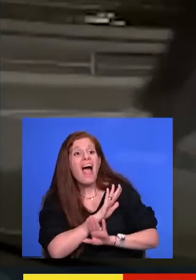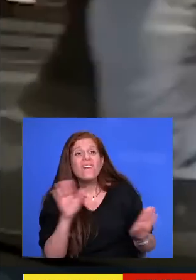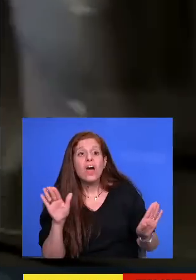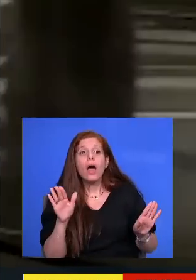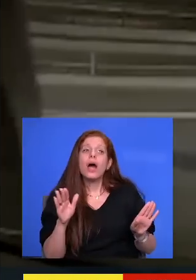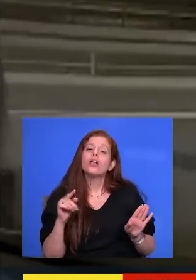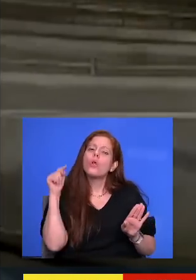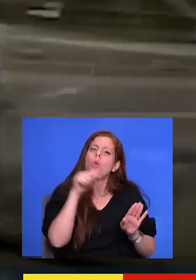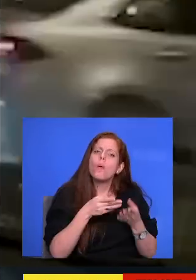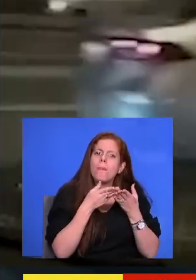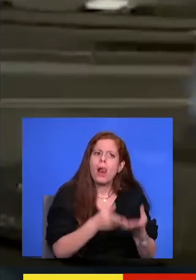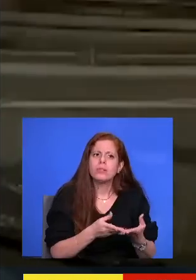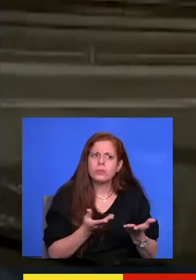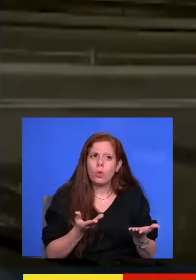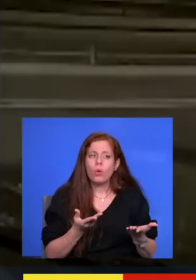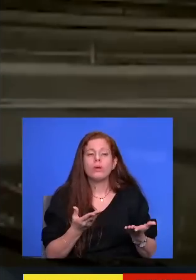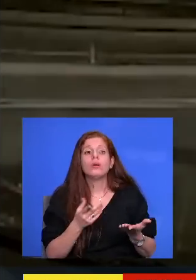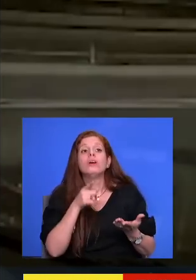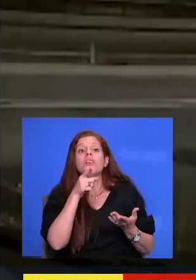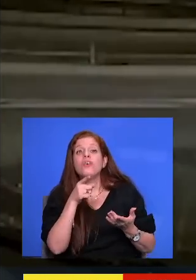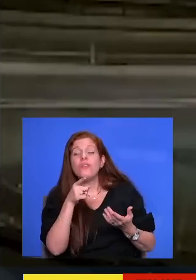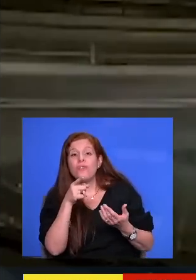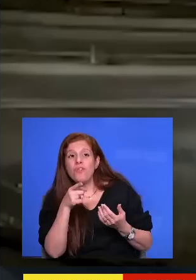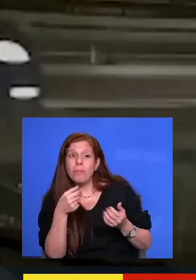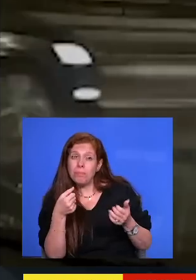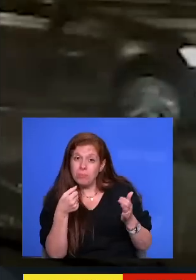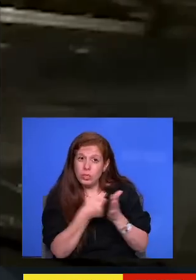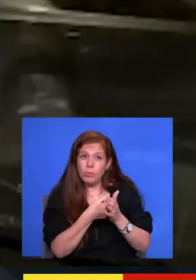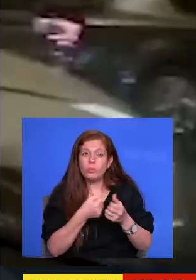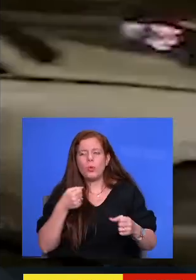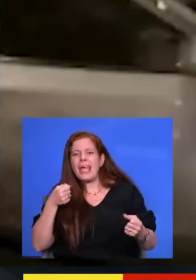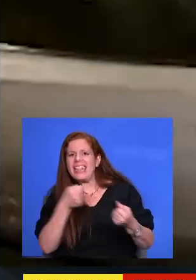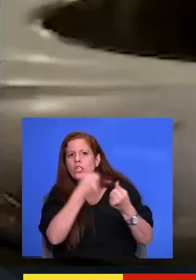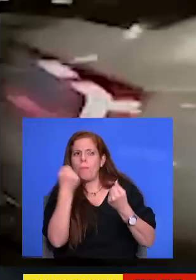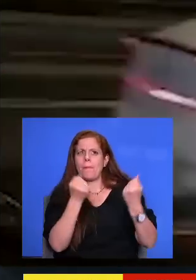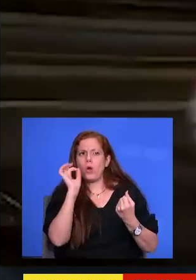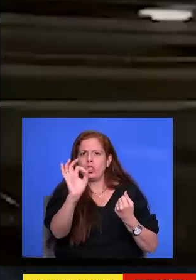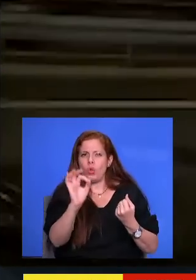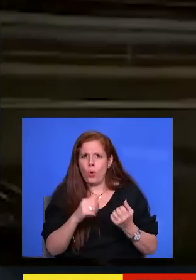נחלץ לעזרתו. לקינוח, הם התנגשו במכוניתו.